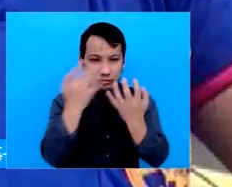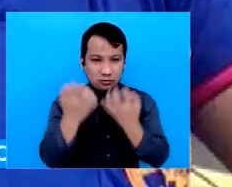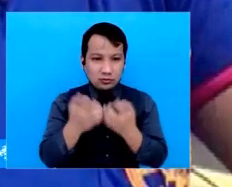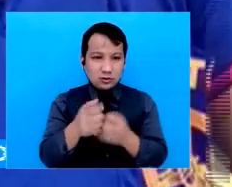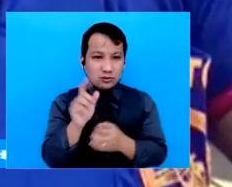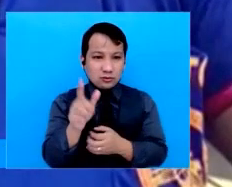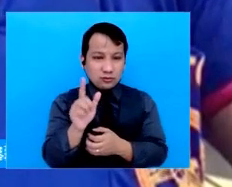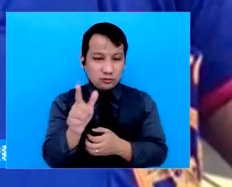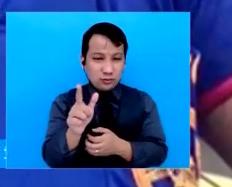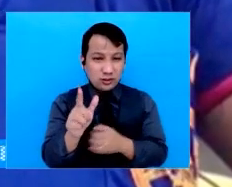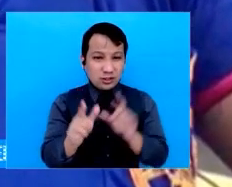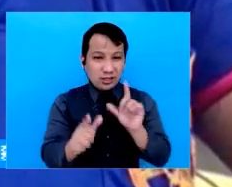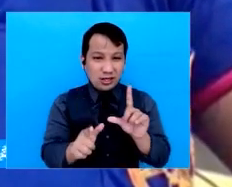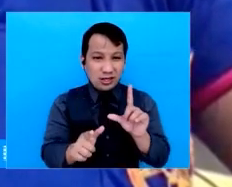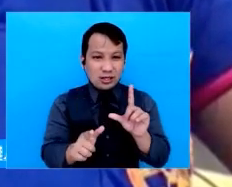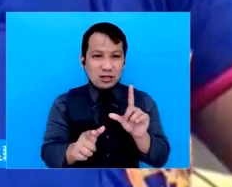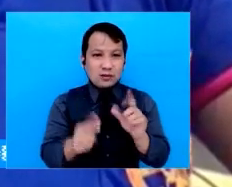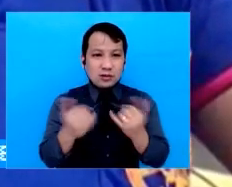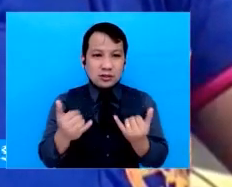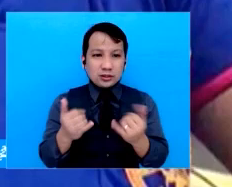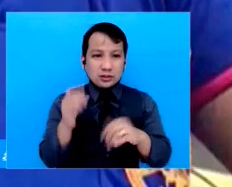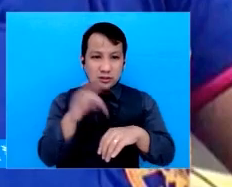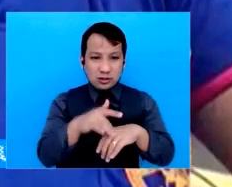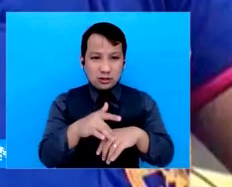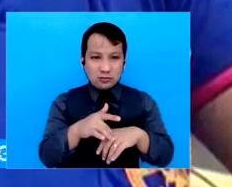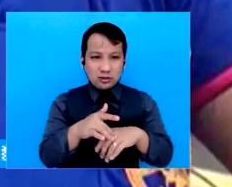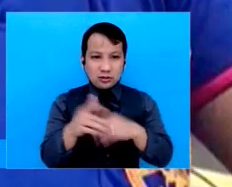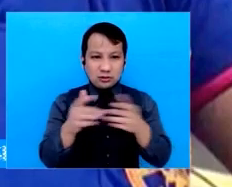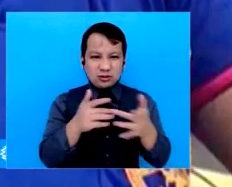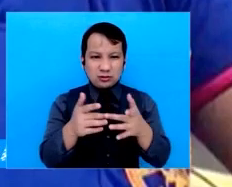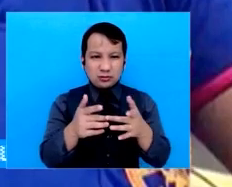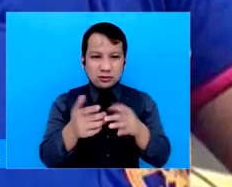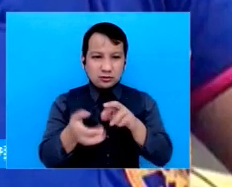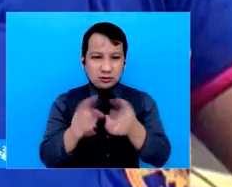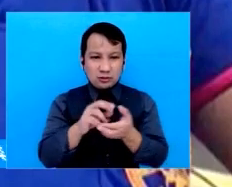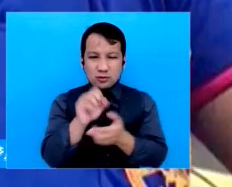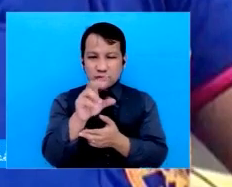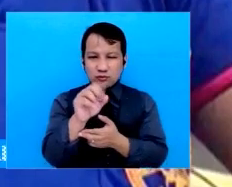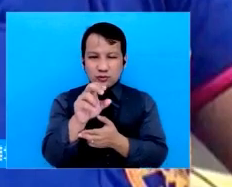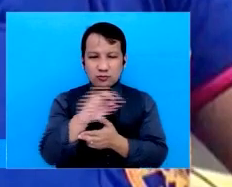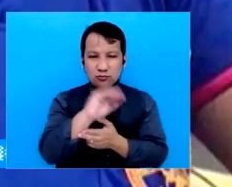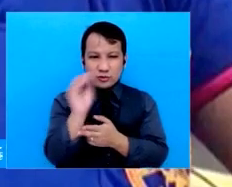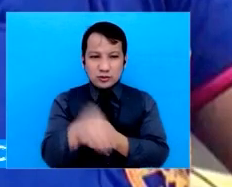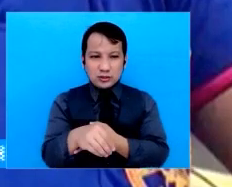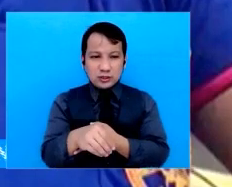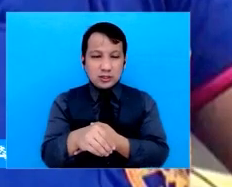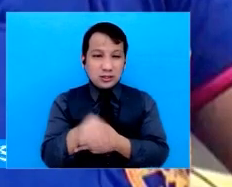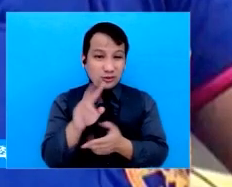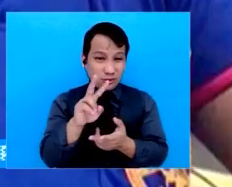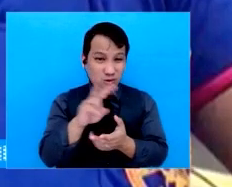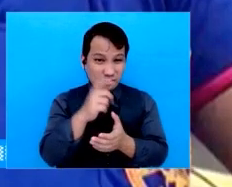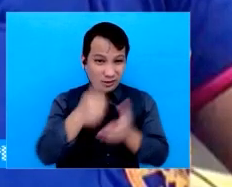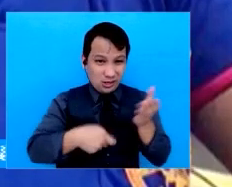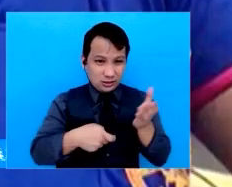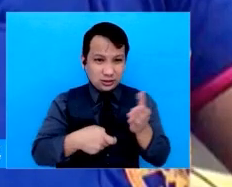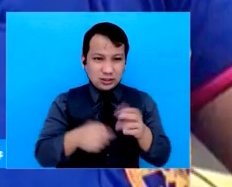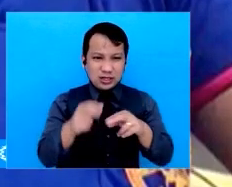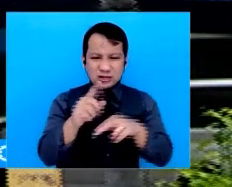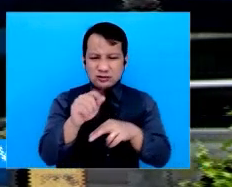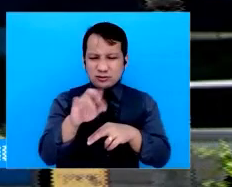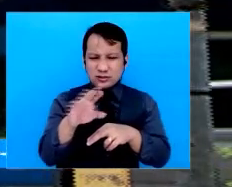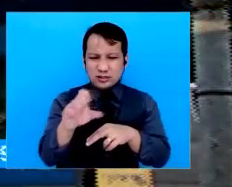day. Dapat ang galawin na ng gobyerno dito ay ribikisahin na yung 12% IBAT na lang eh, yung old regulation law, saka yung trend law, saka yung